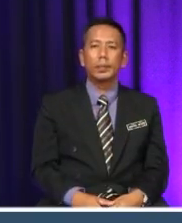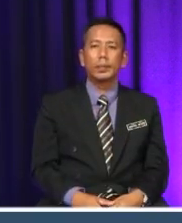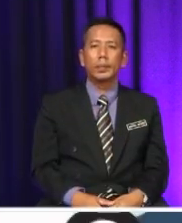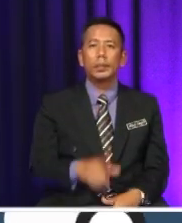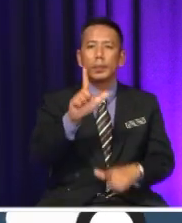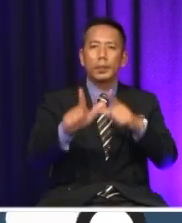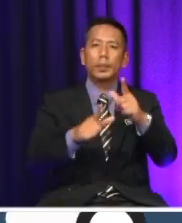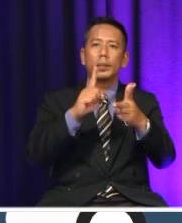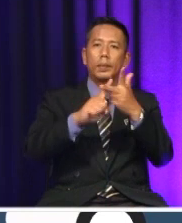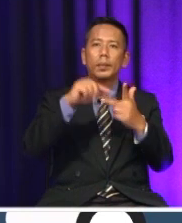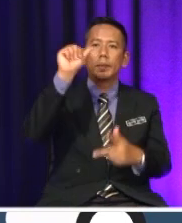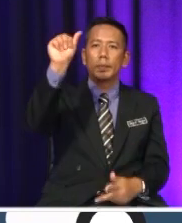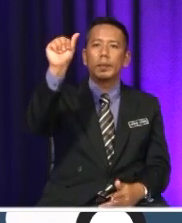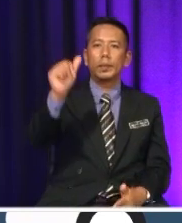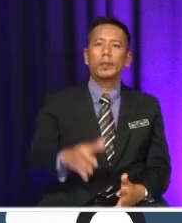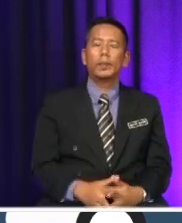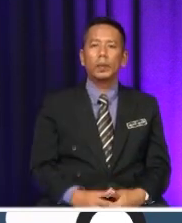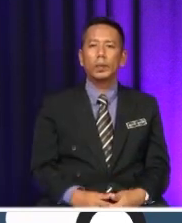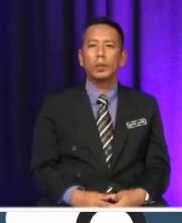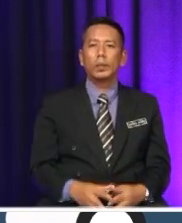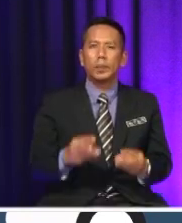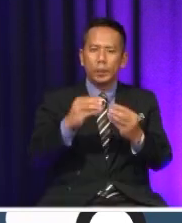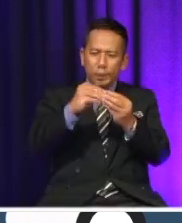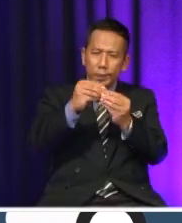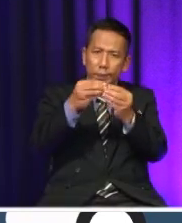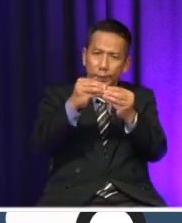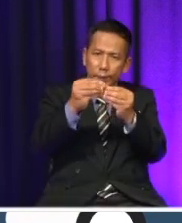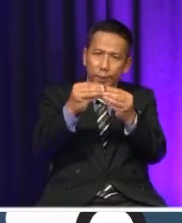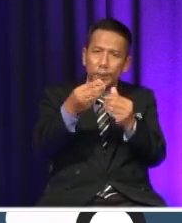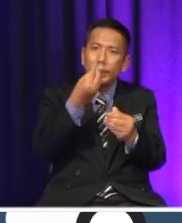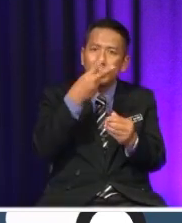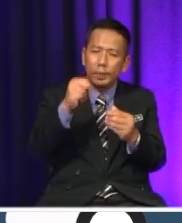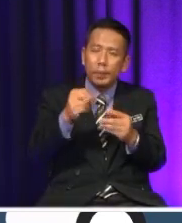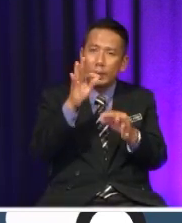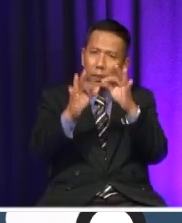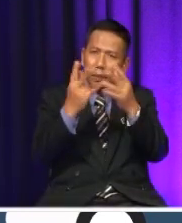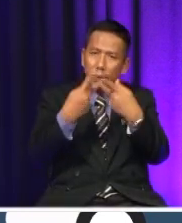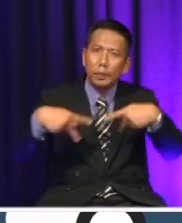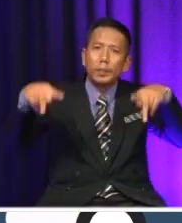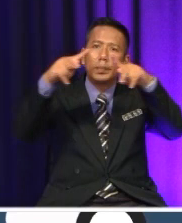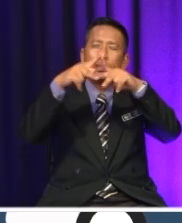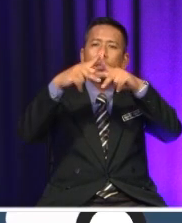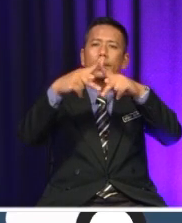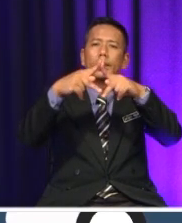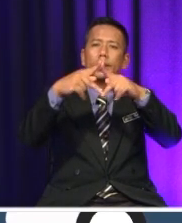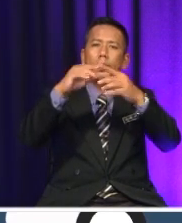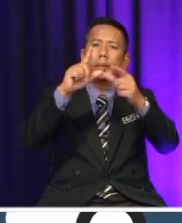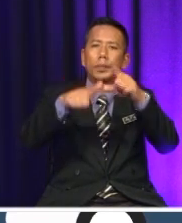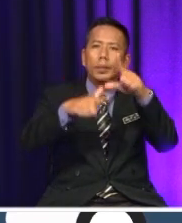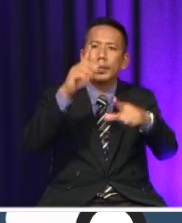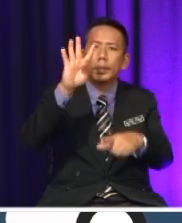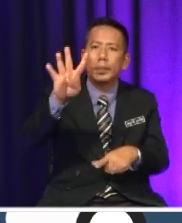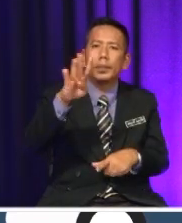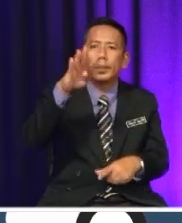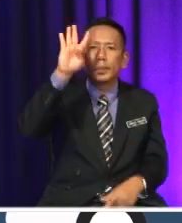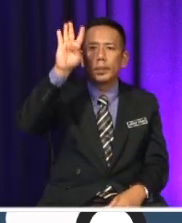Langkah ketiga e menghancurkan makanan Jika perlu langkah keempat